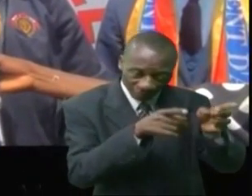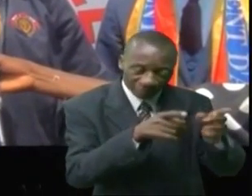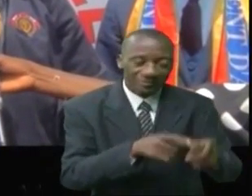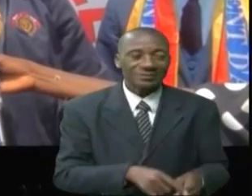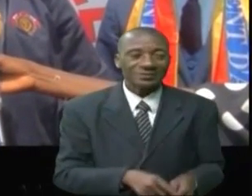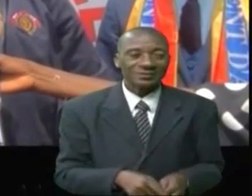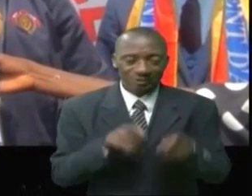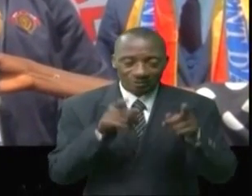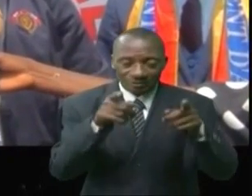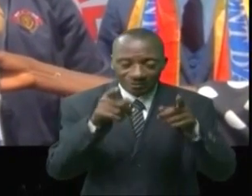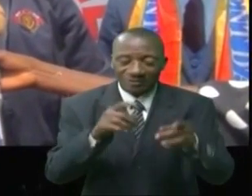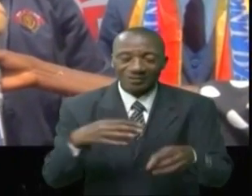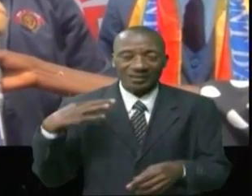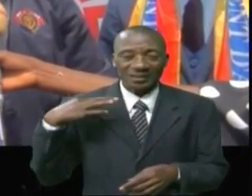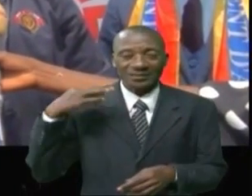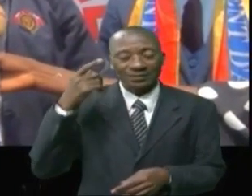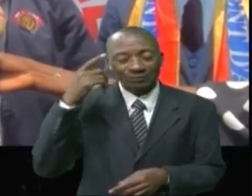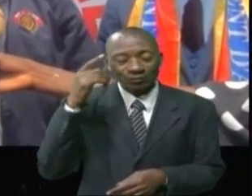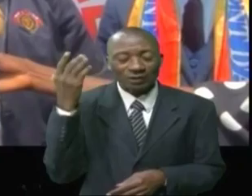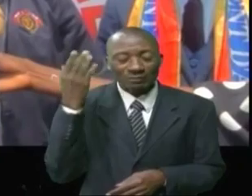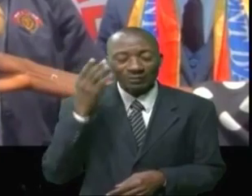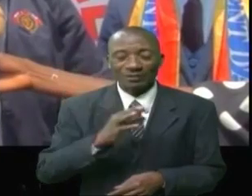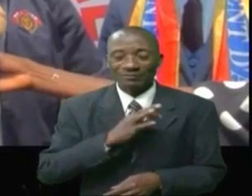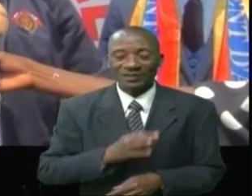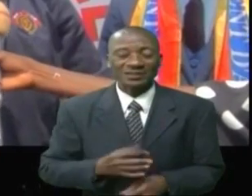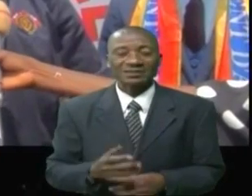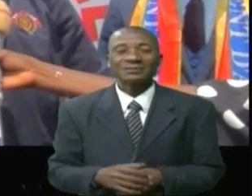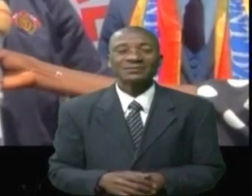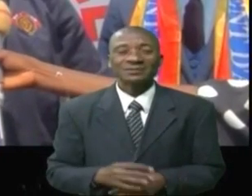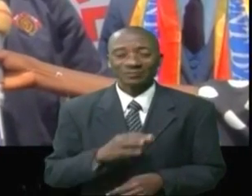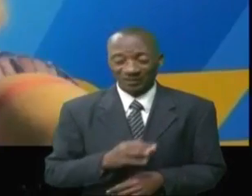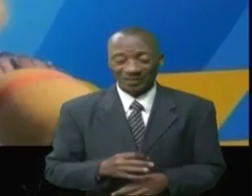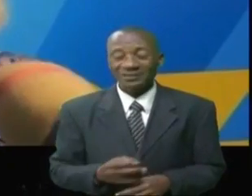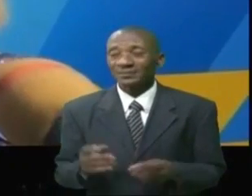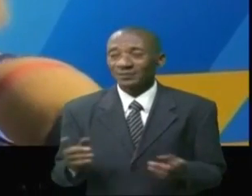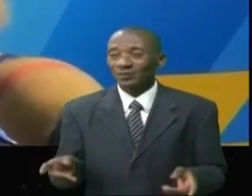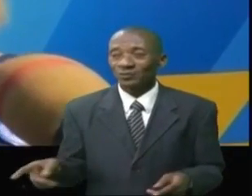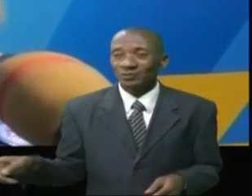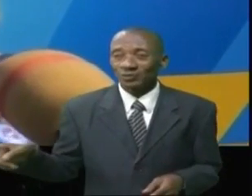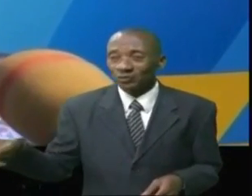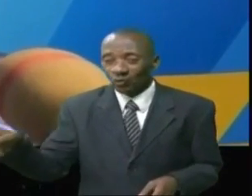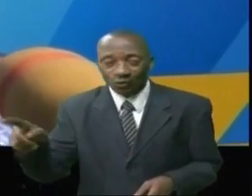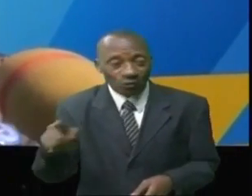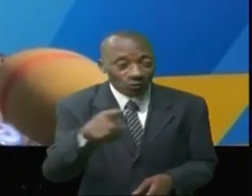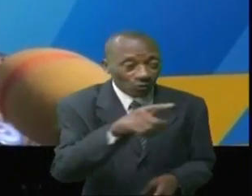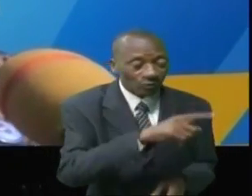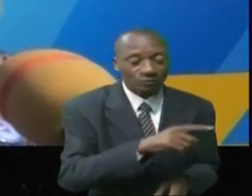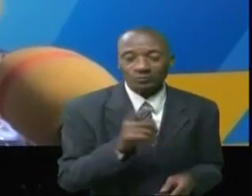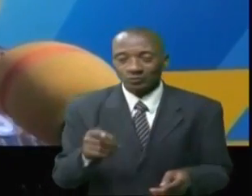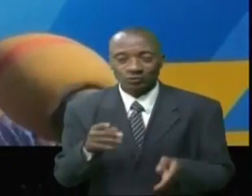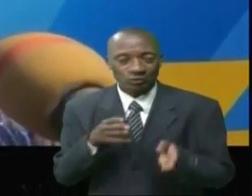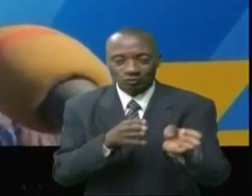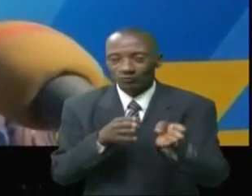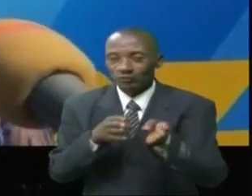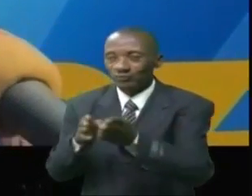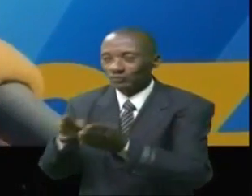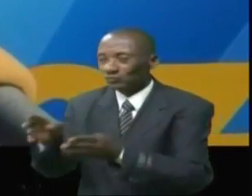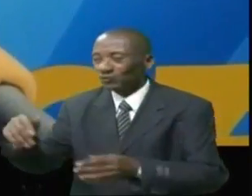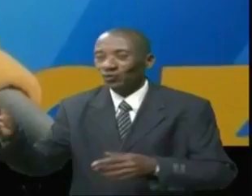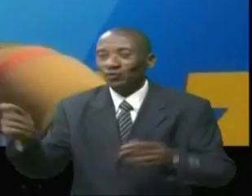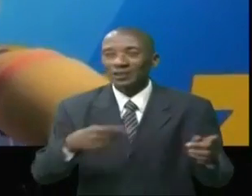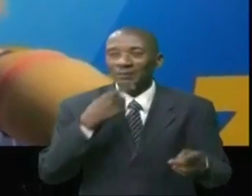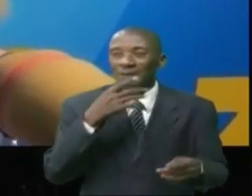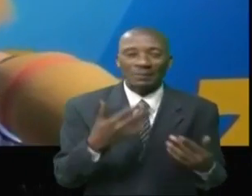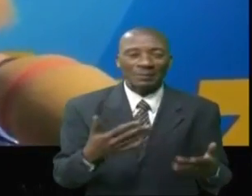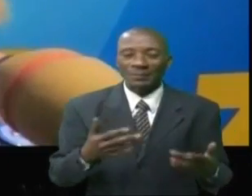est en même temps le candidat des progressistes, le progressiste qui est notre regroupement. L'Union sacrée pour la nation congolaise a, dans sa